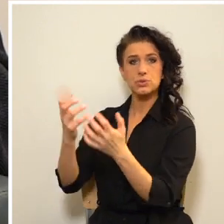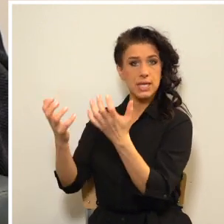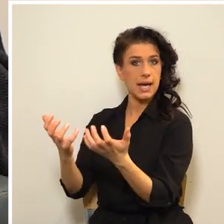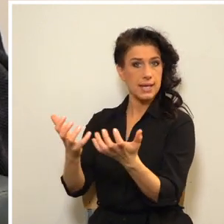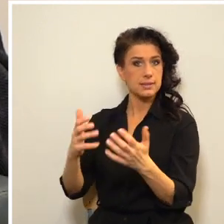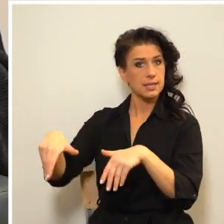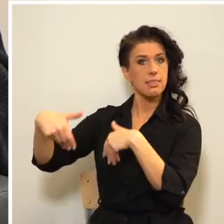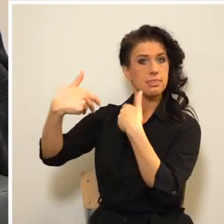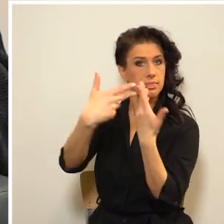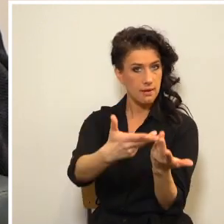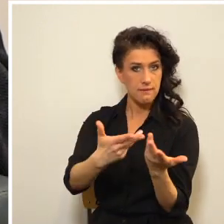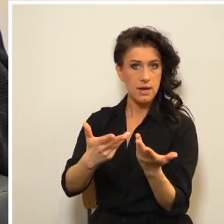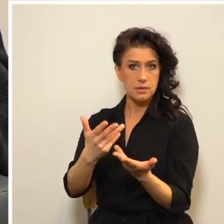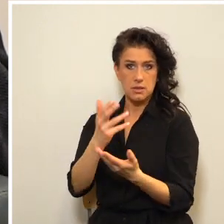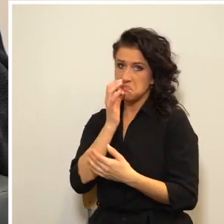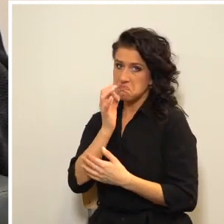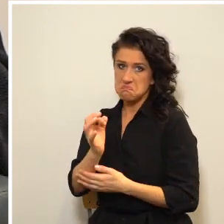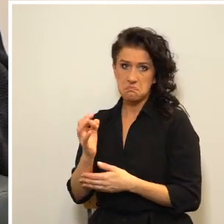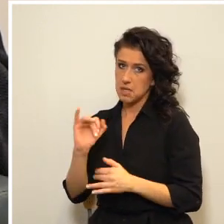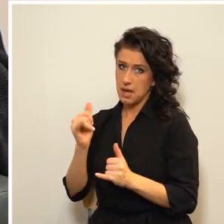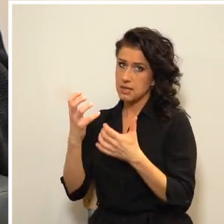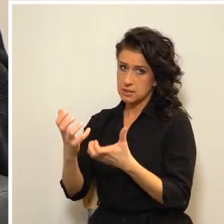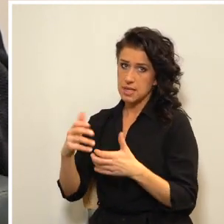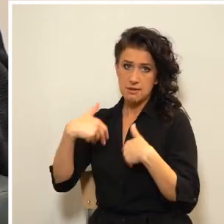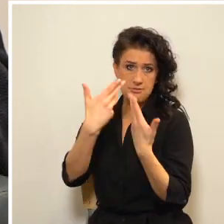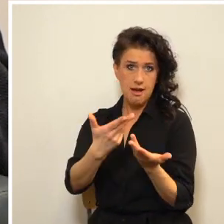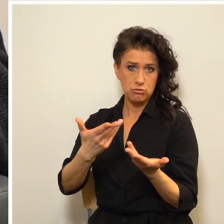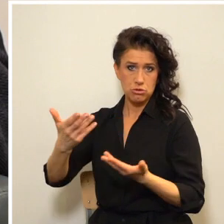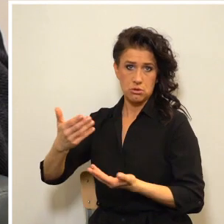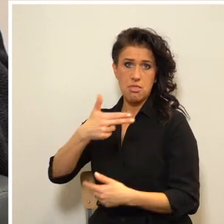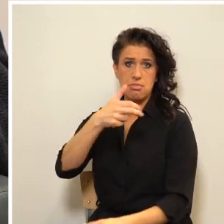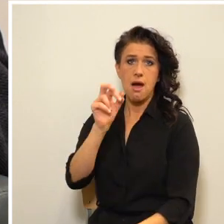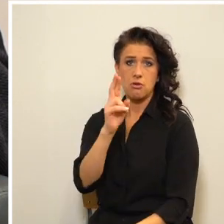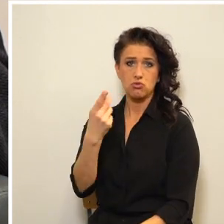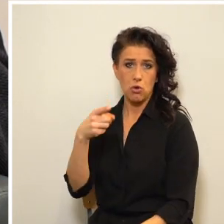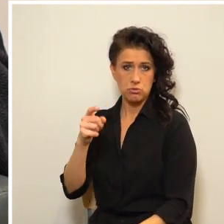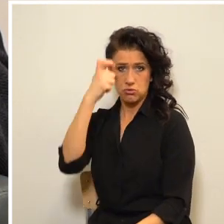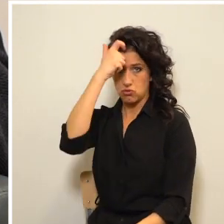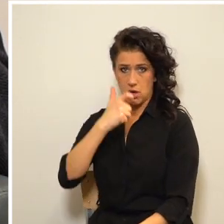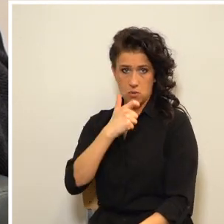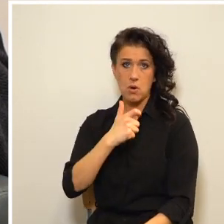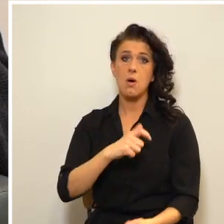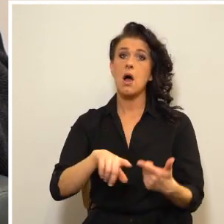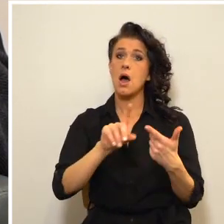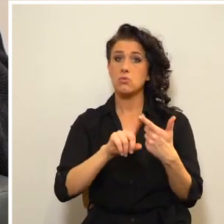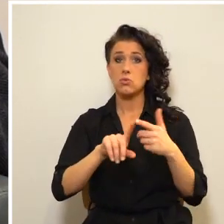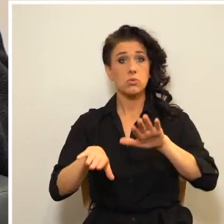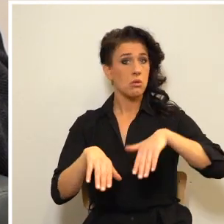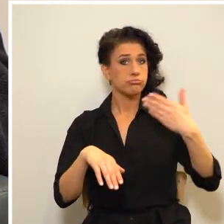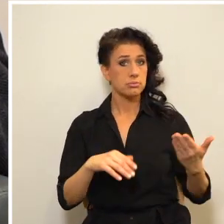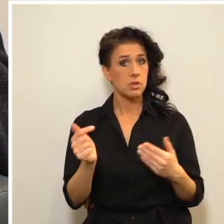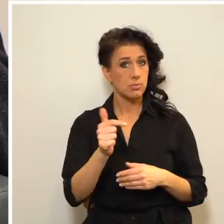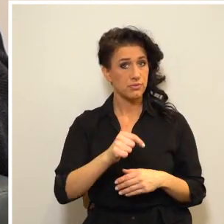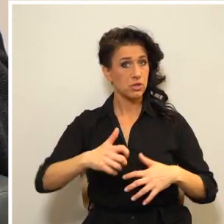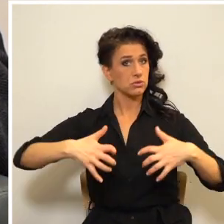dobrowolnego dawstwa narządów Z drugiej zaś zwraca uwagę na etyczne aspekty dawstwo podkreślając obowiązek